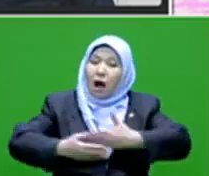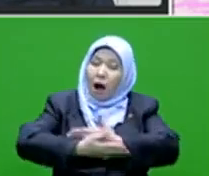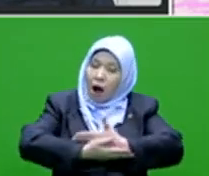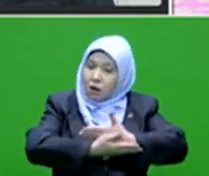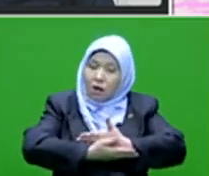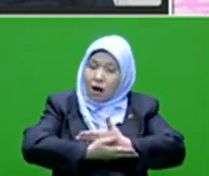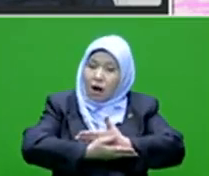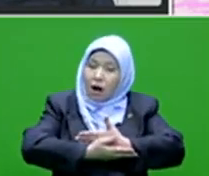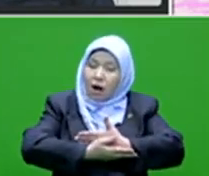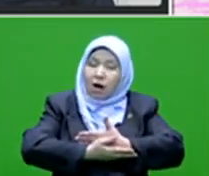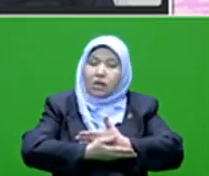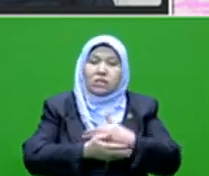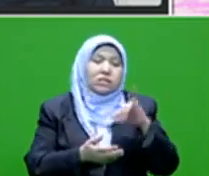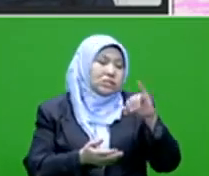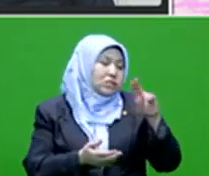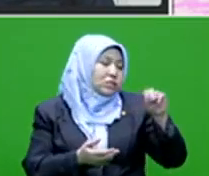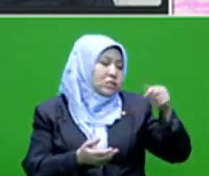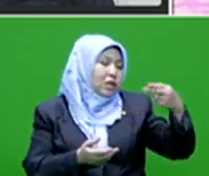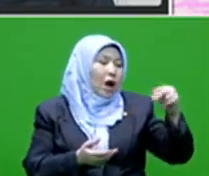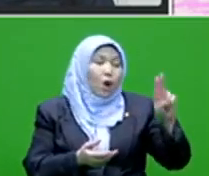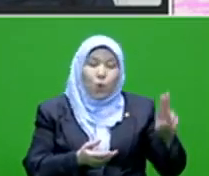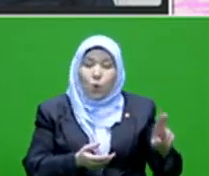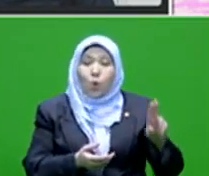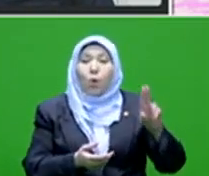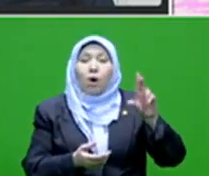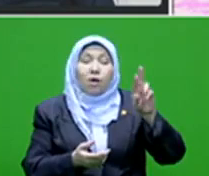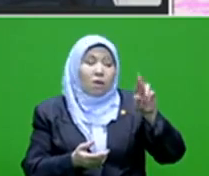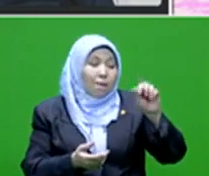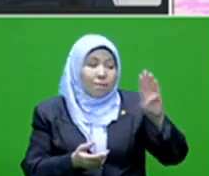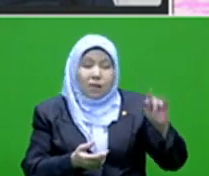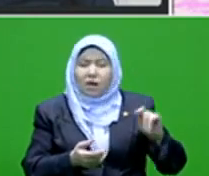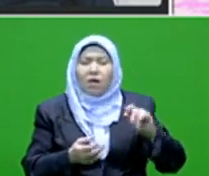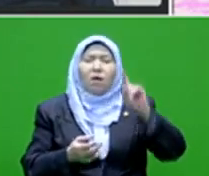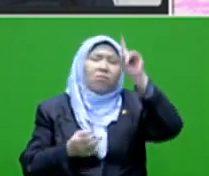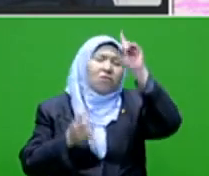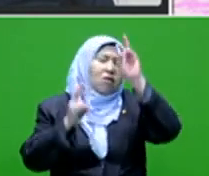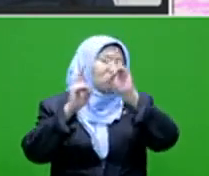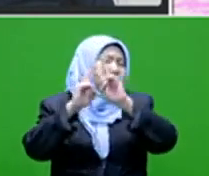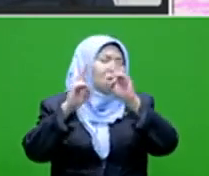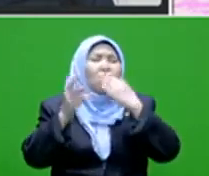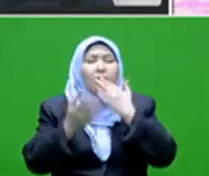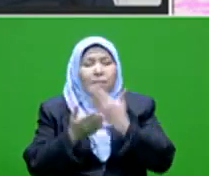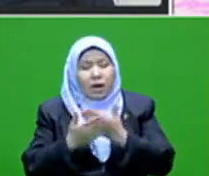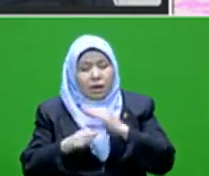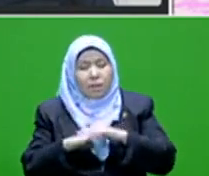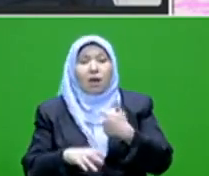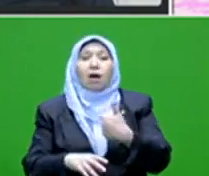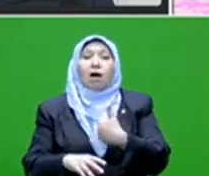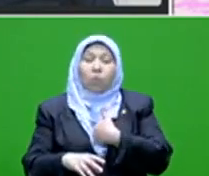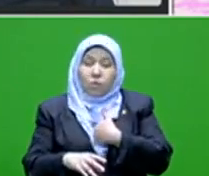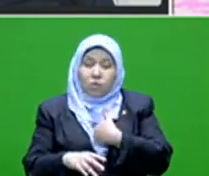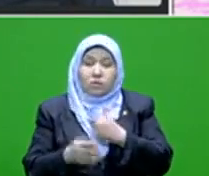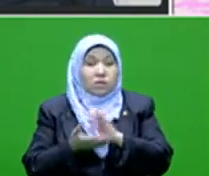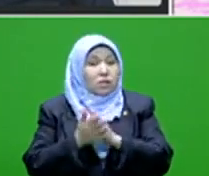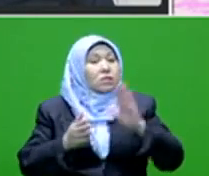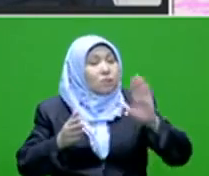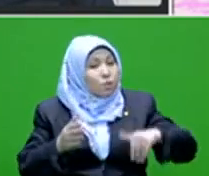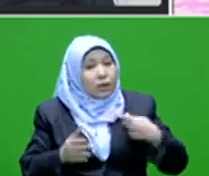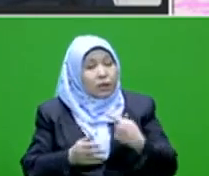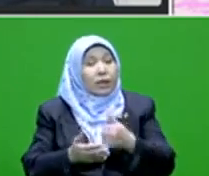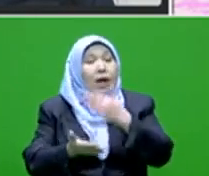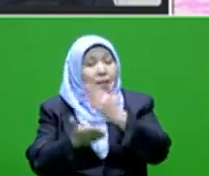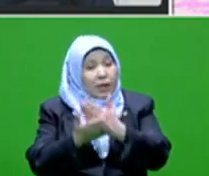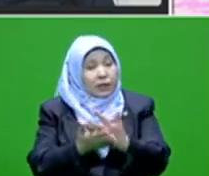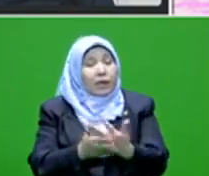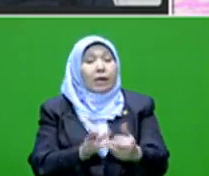apa? Innahu rabbi ahsana mathwaya. Tuhan terlalu baik kepada aku. Maka sebelum kita nak berhenti rehat lagi